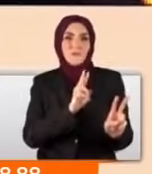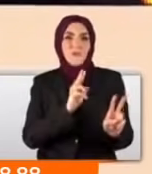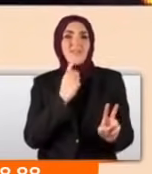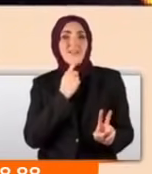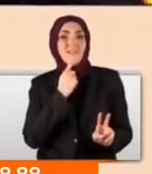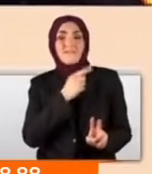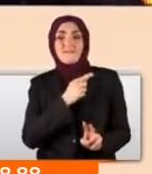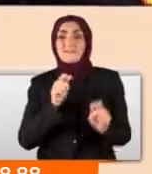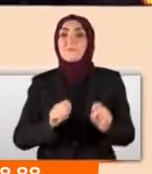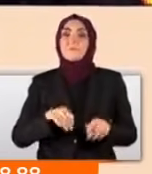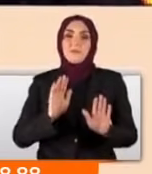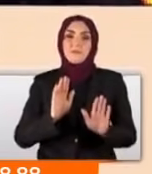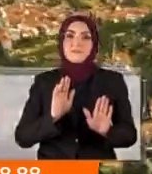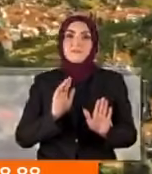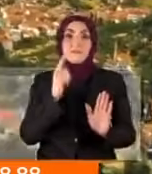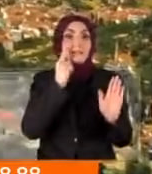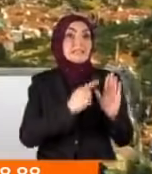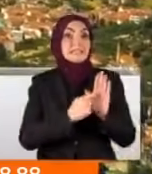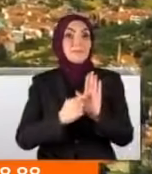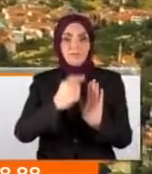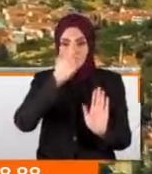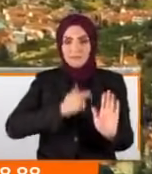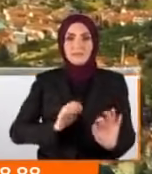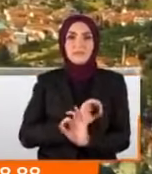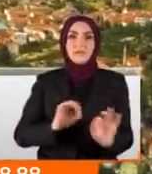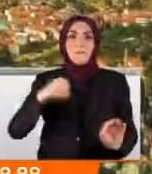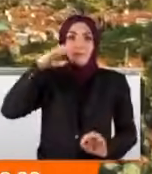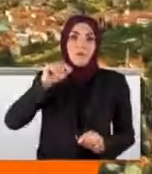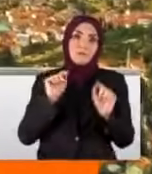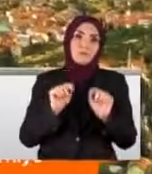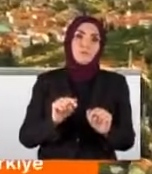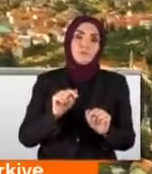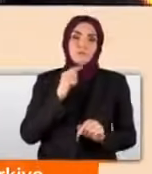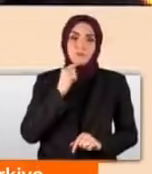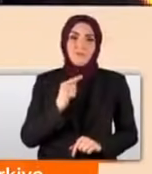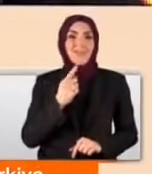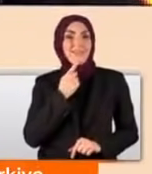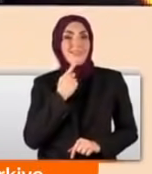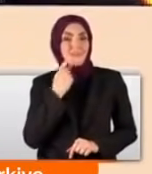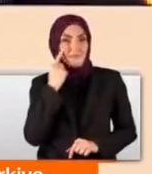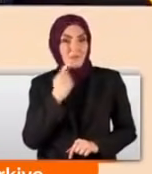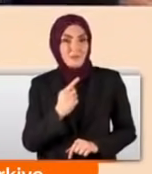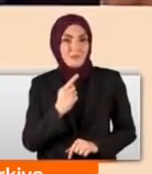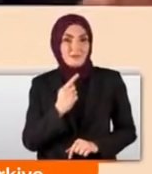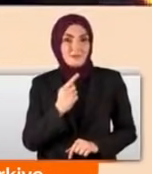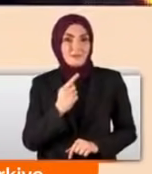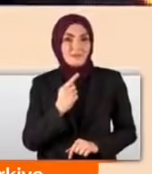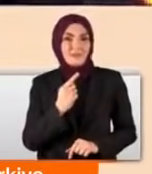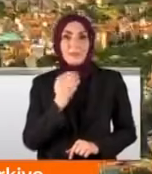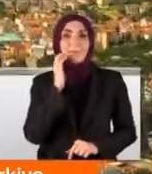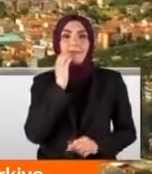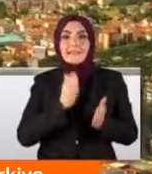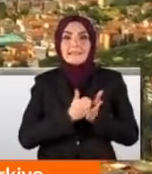Çevrecilik ispatı vücutla oluyor. AK Parti budur. Öyle lafla peynir gemisi